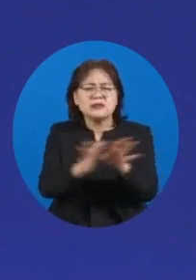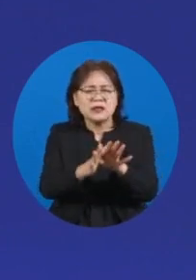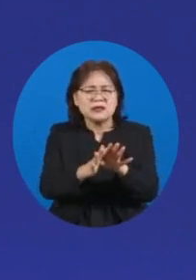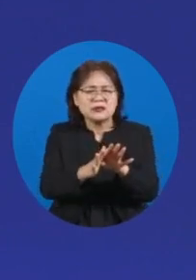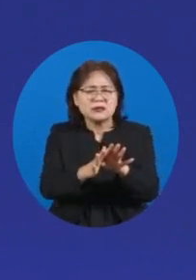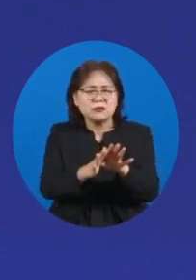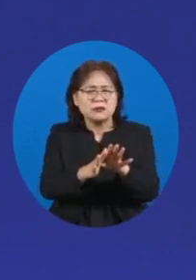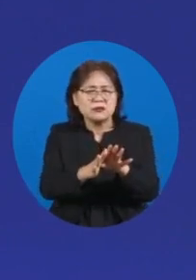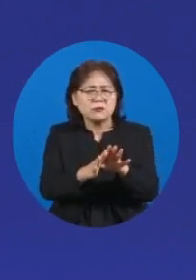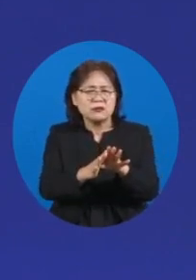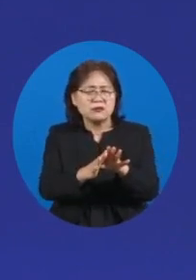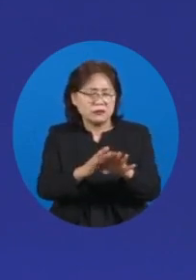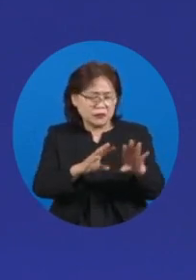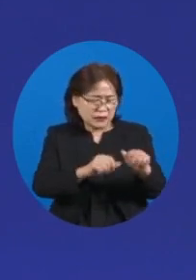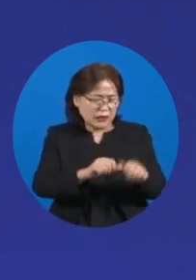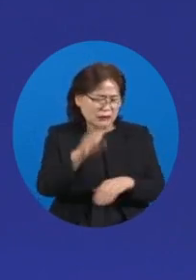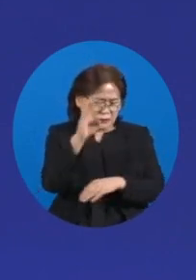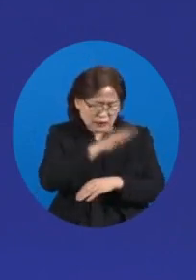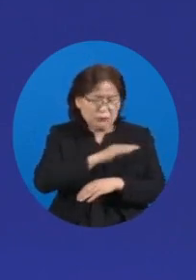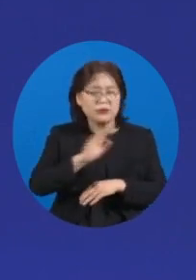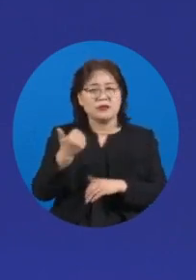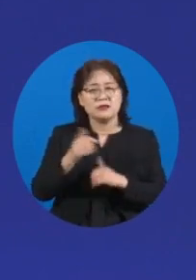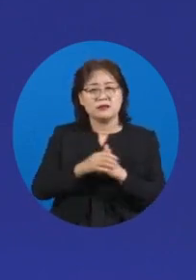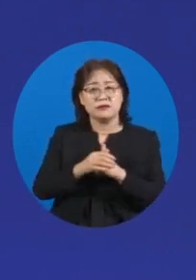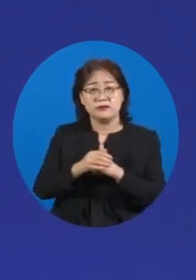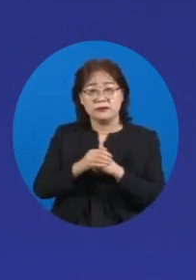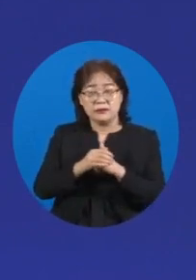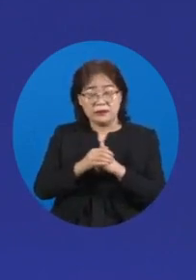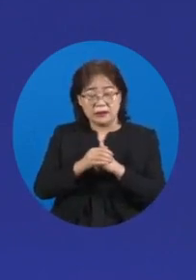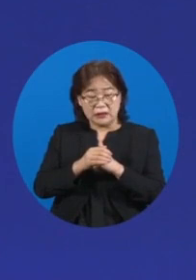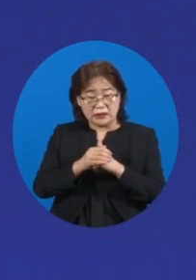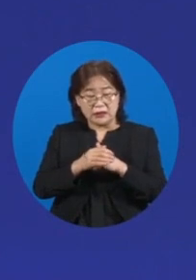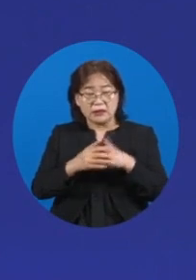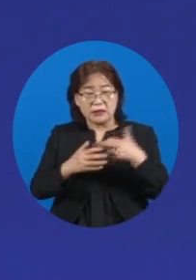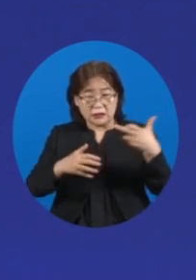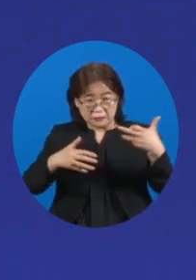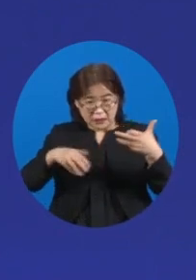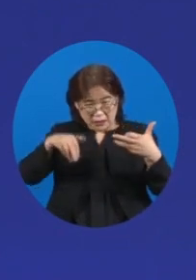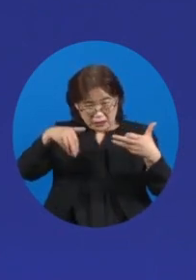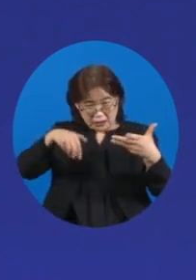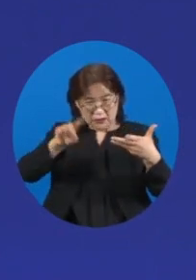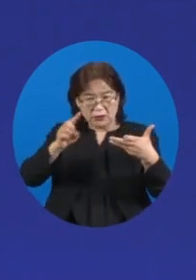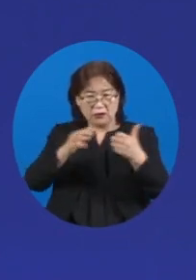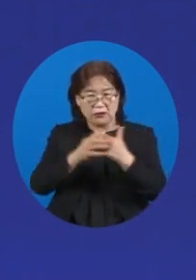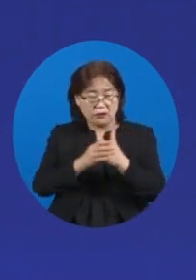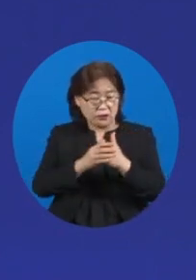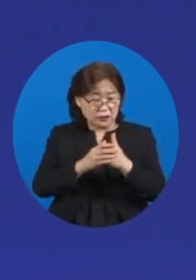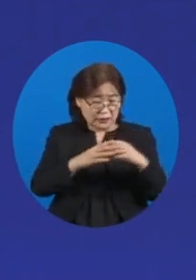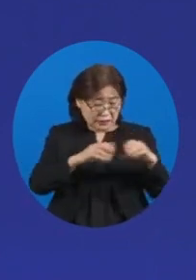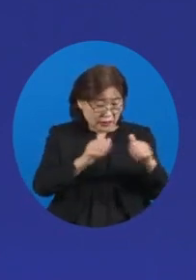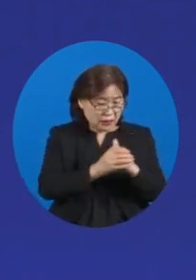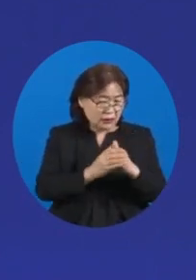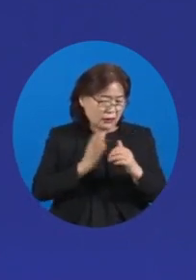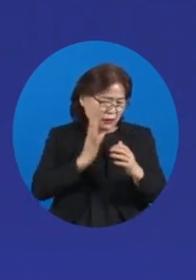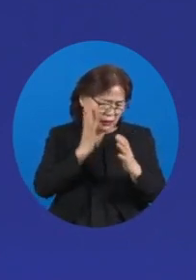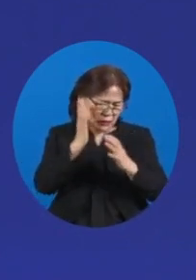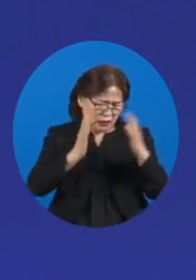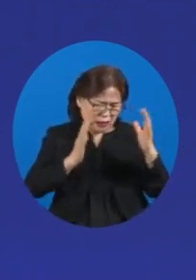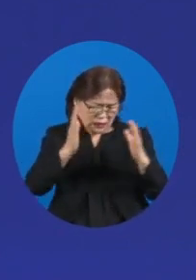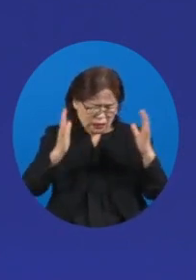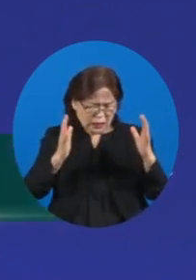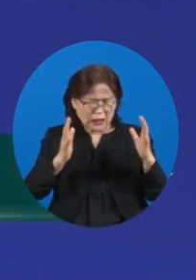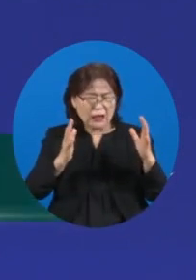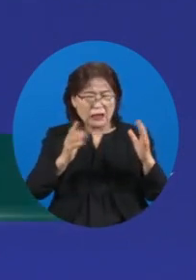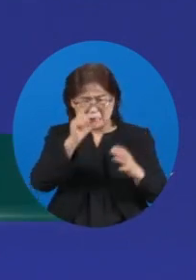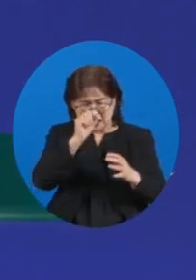만 것이 그래서 18 저를 보게 되면 땅이 가 시험 불과 엉 키를 내었다 라고